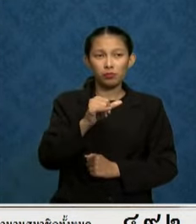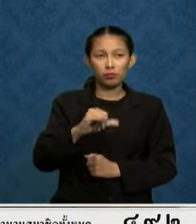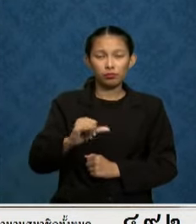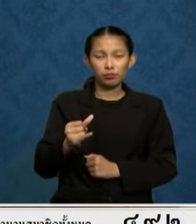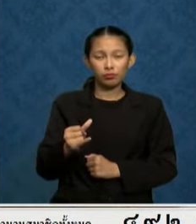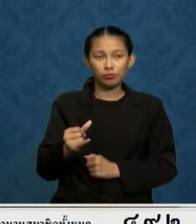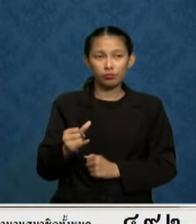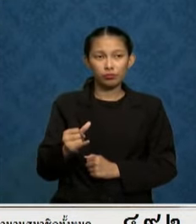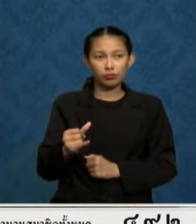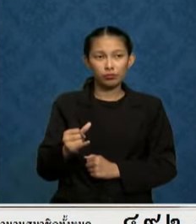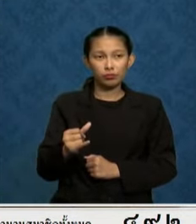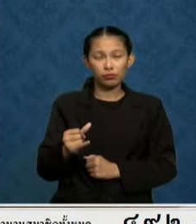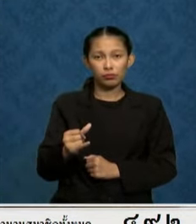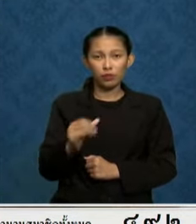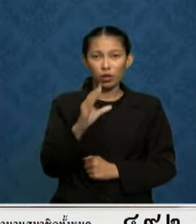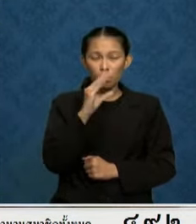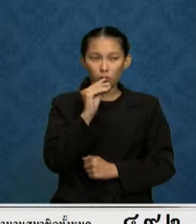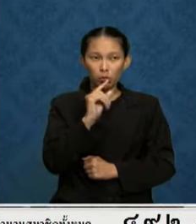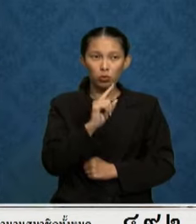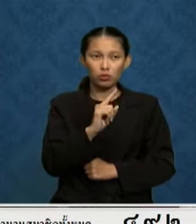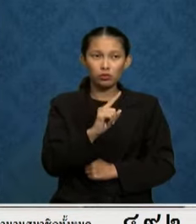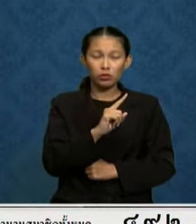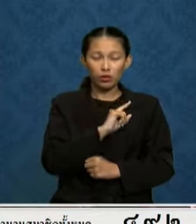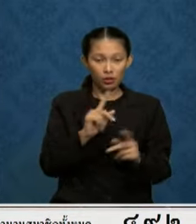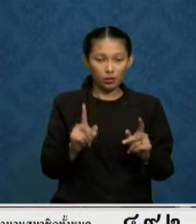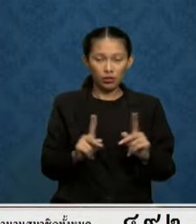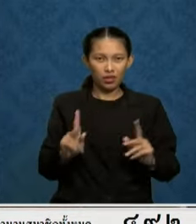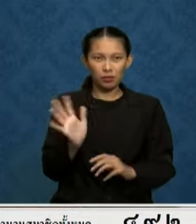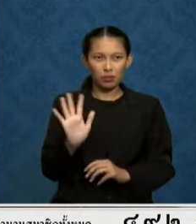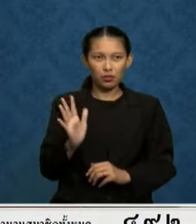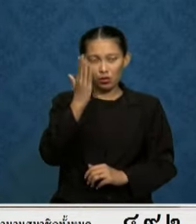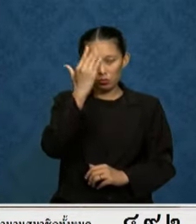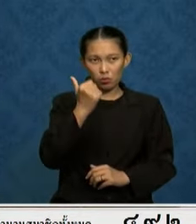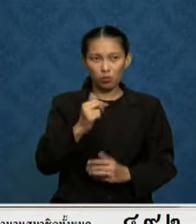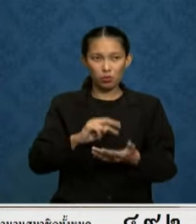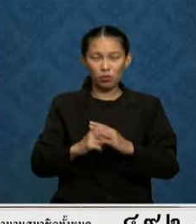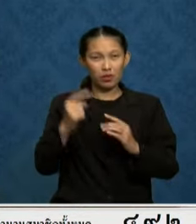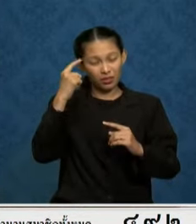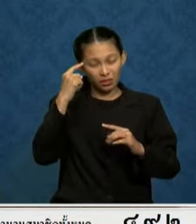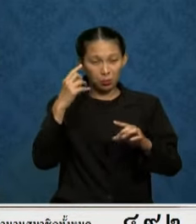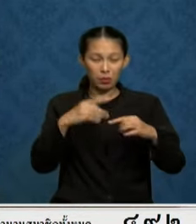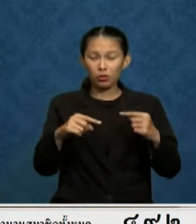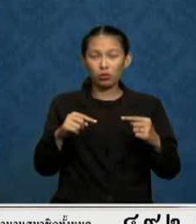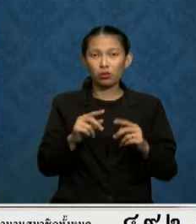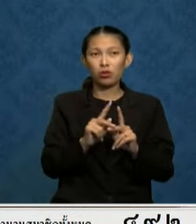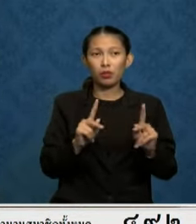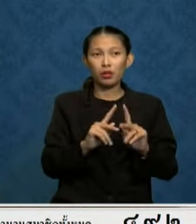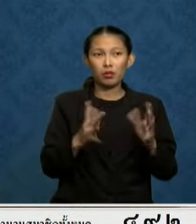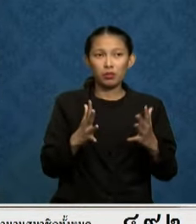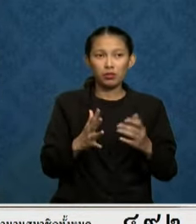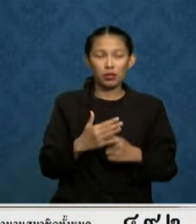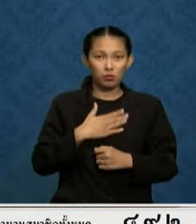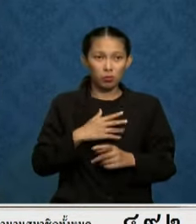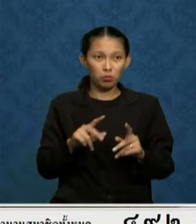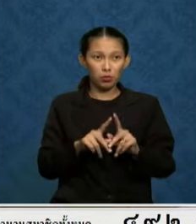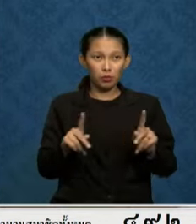พูดในฐานะที่เป็กนมฒิการนะครัซึ่งผมกไมได้มีอะไรขัดแย้งกับรายงานของท่านแล้วไมใช่เป็กนมิก